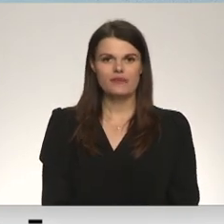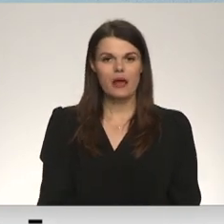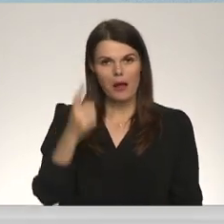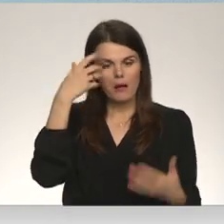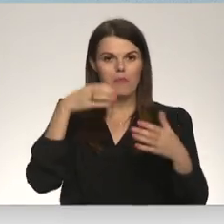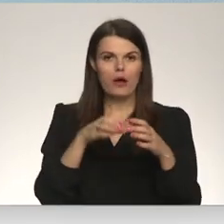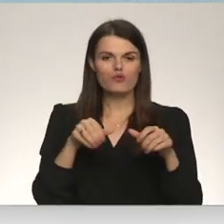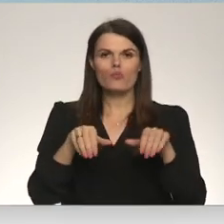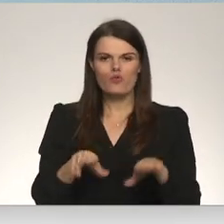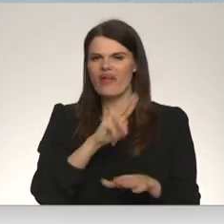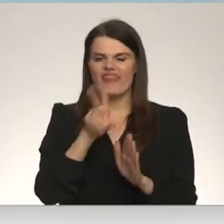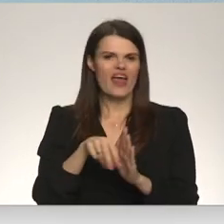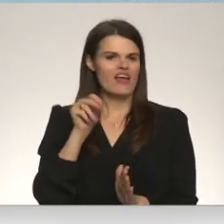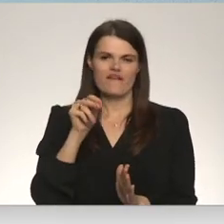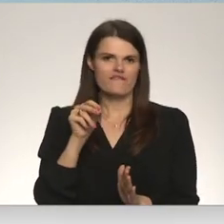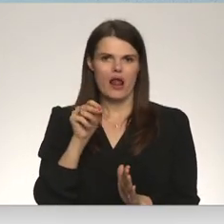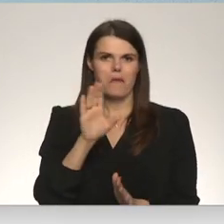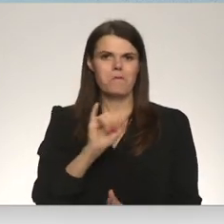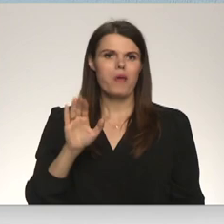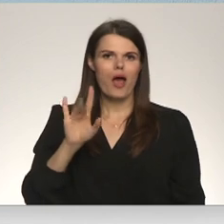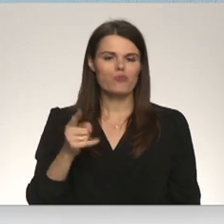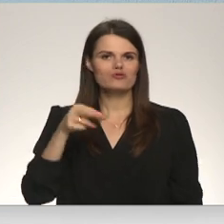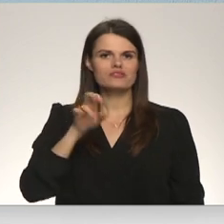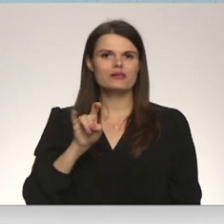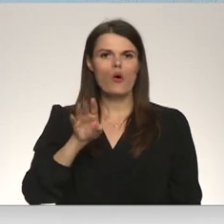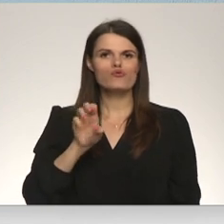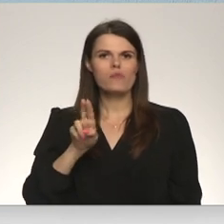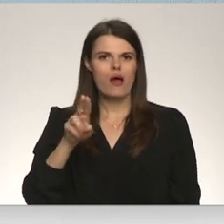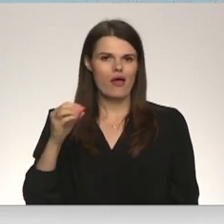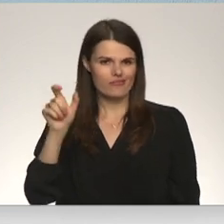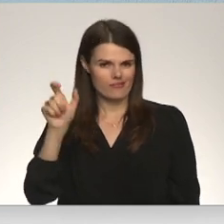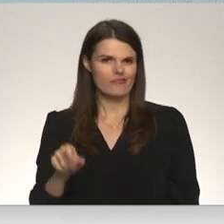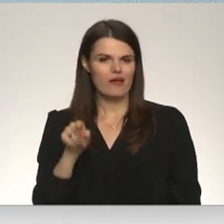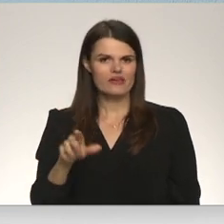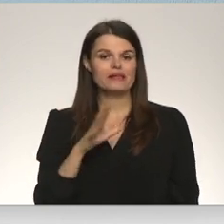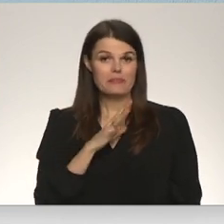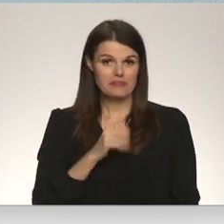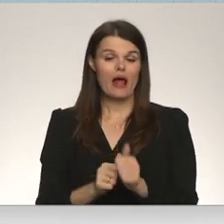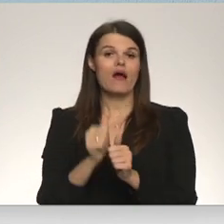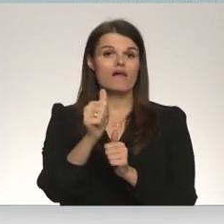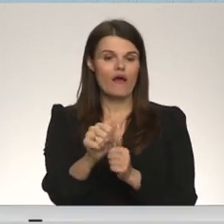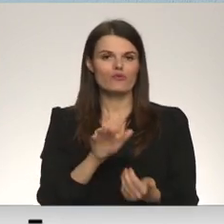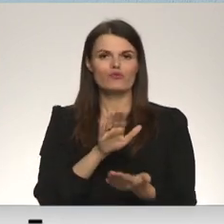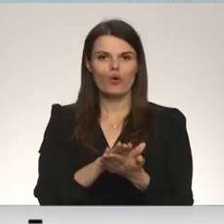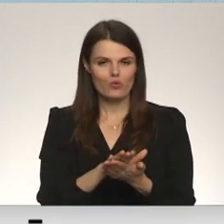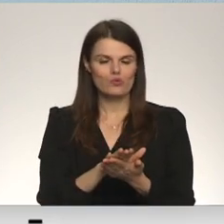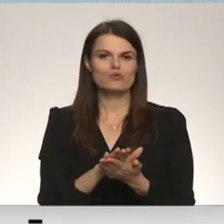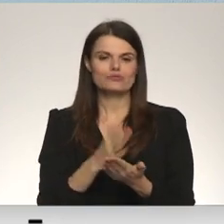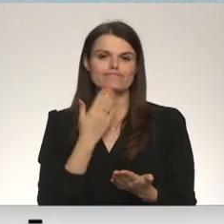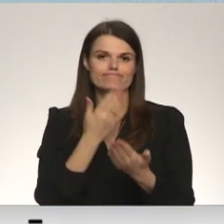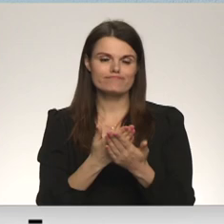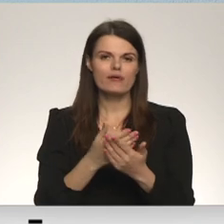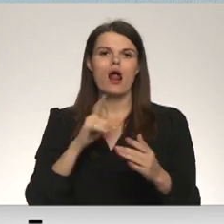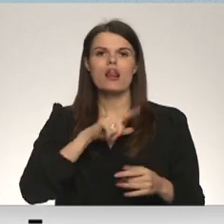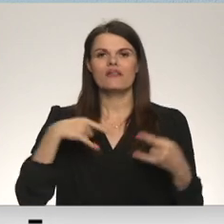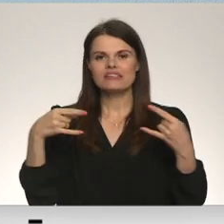Padome nolēma neievēlēt Baibu Strautmani, kura bija kandidāte uz Latvijas televīzijas